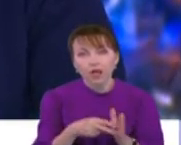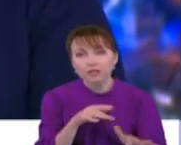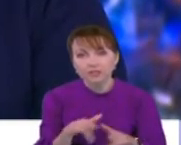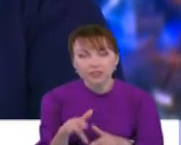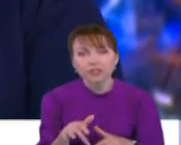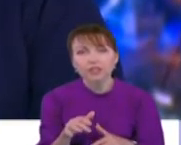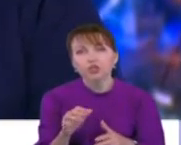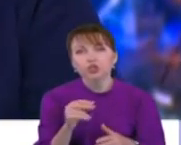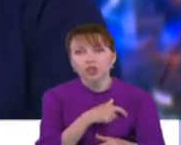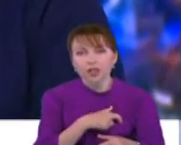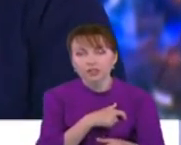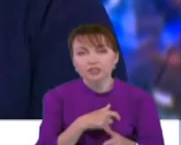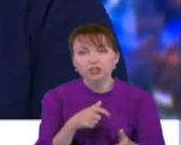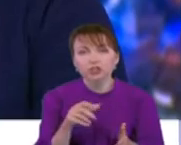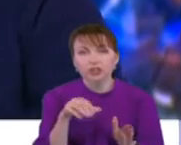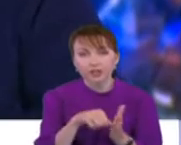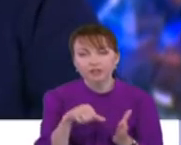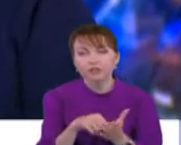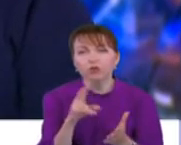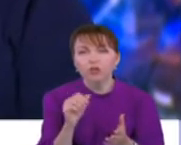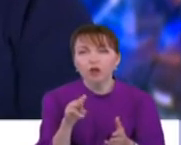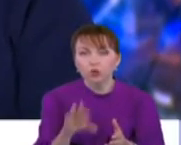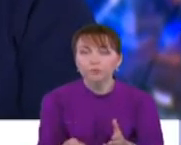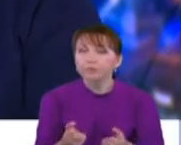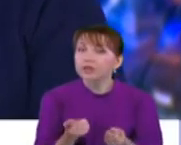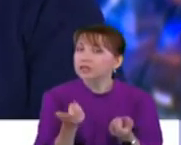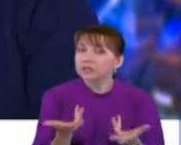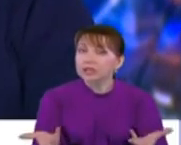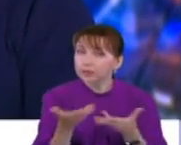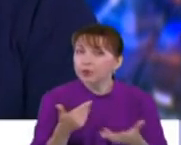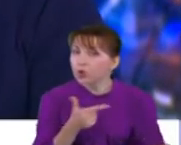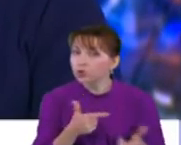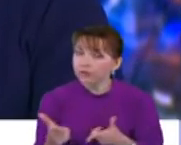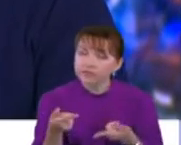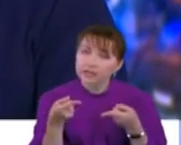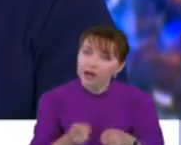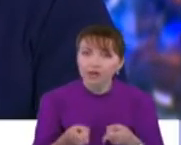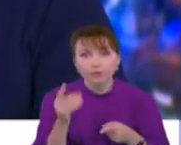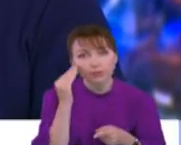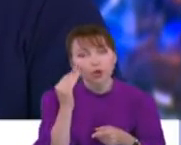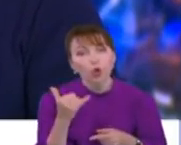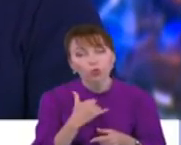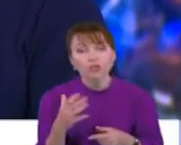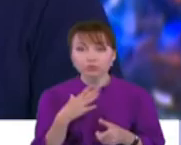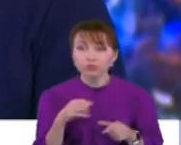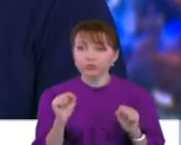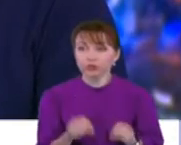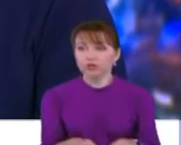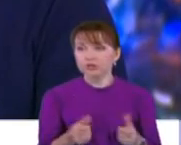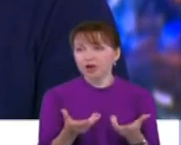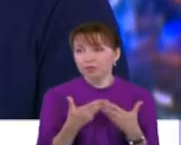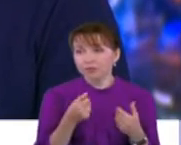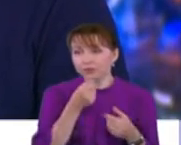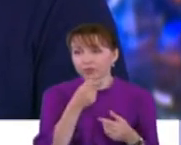ми готові? Це реально, на вашу думку, нереально? Бо був один наш шанс, але ми його